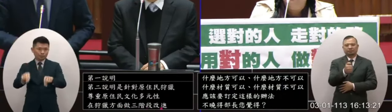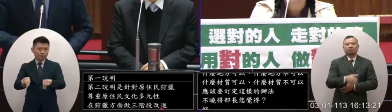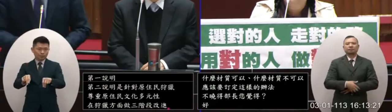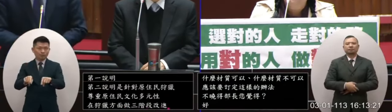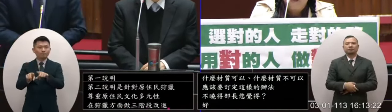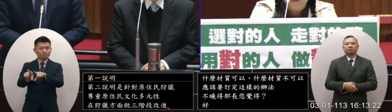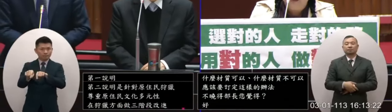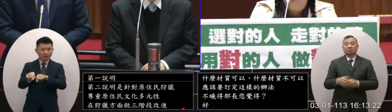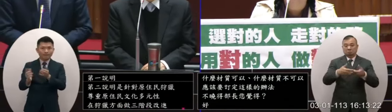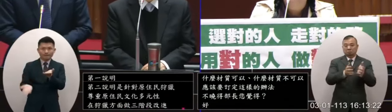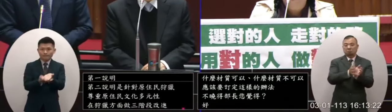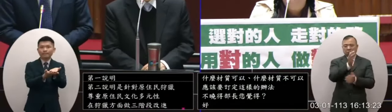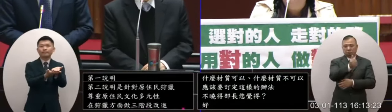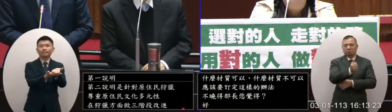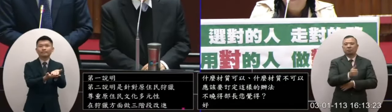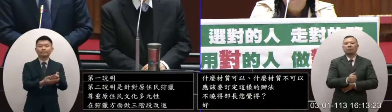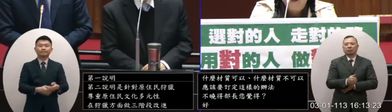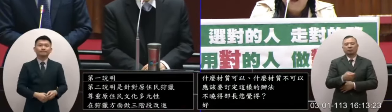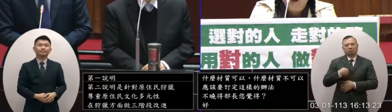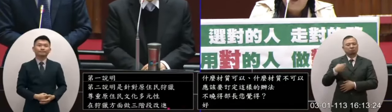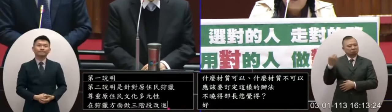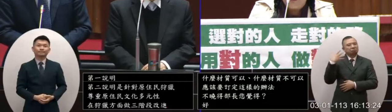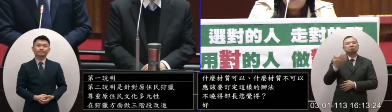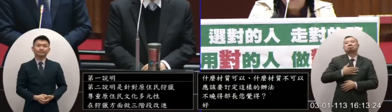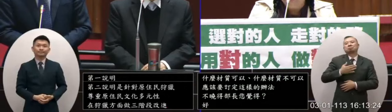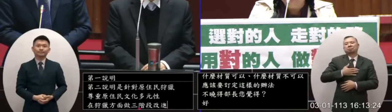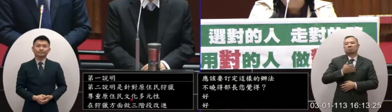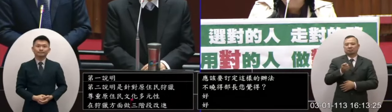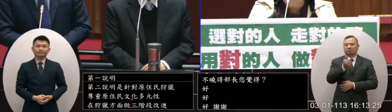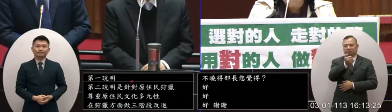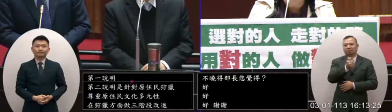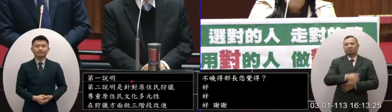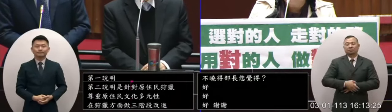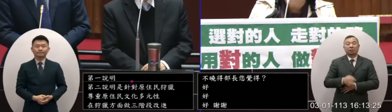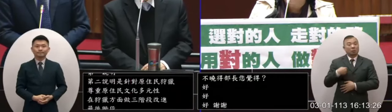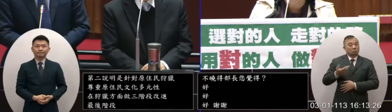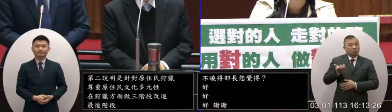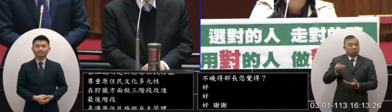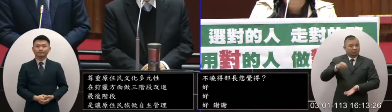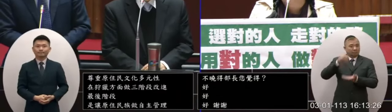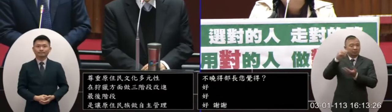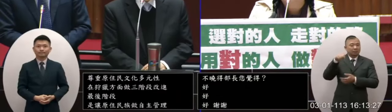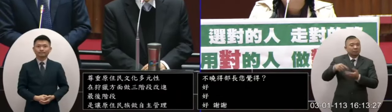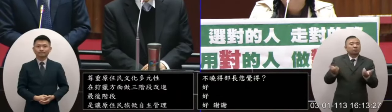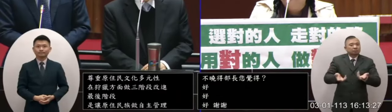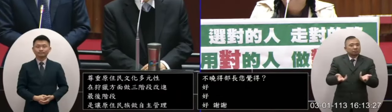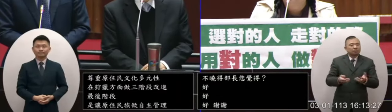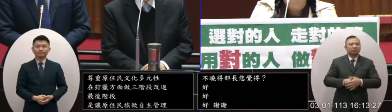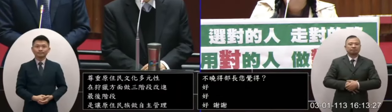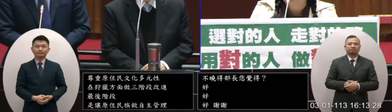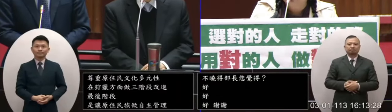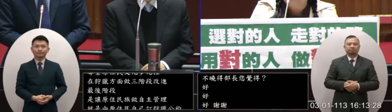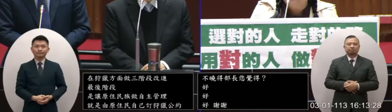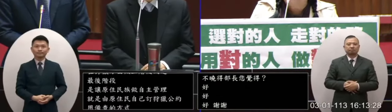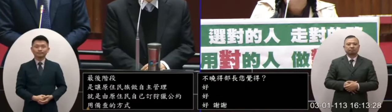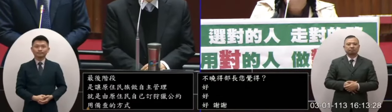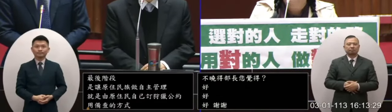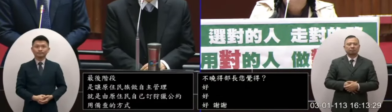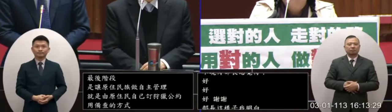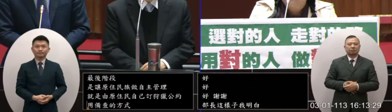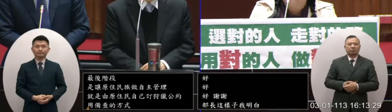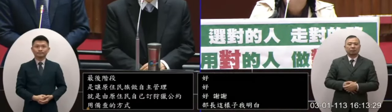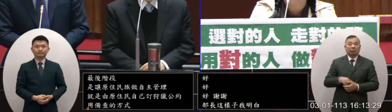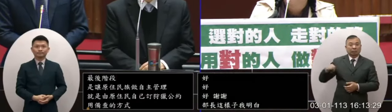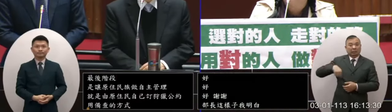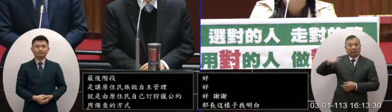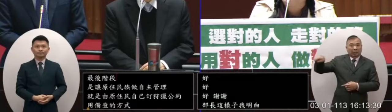方式。 好，那部长这样子我明白，谢谢您那我刚刚举这些例子，其实我都只是在反映住在山上